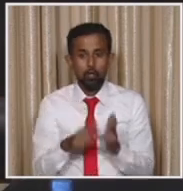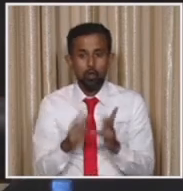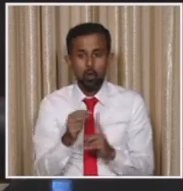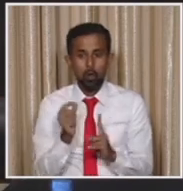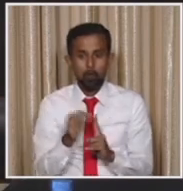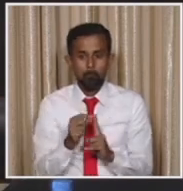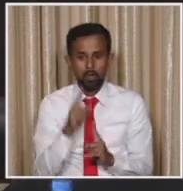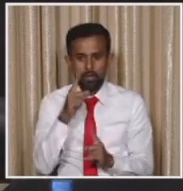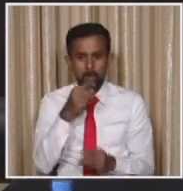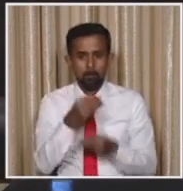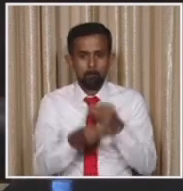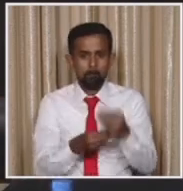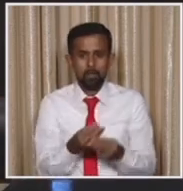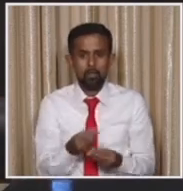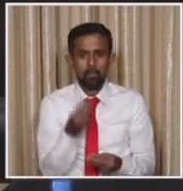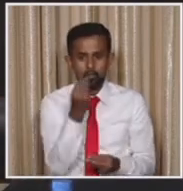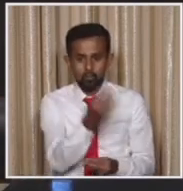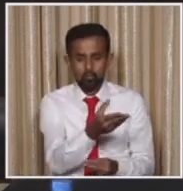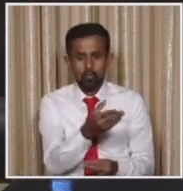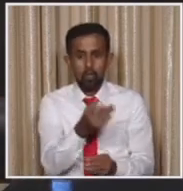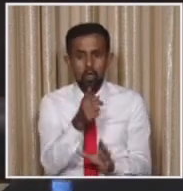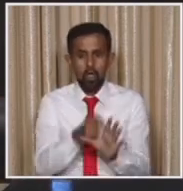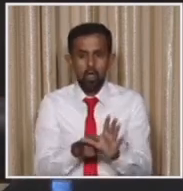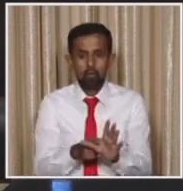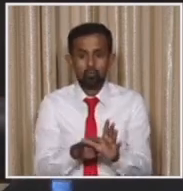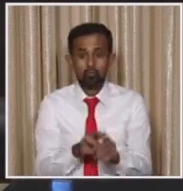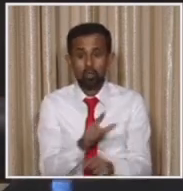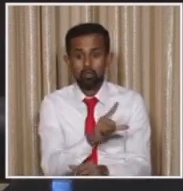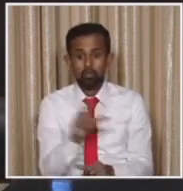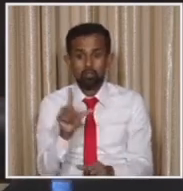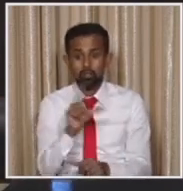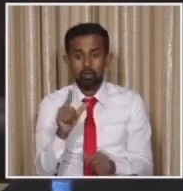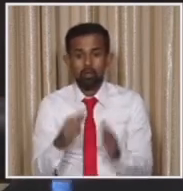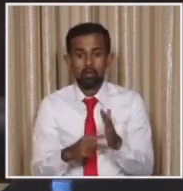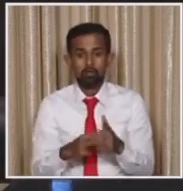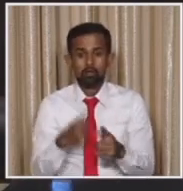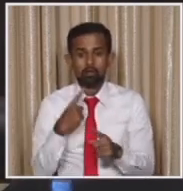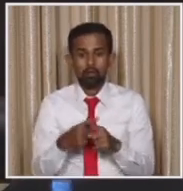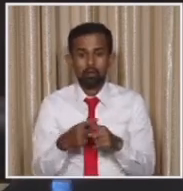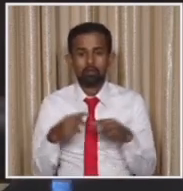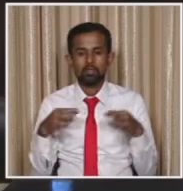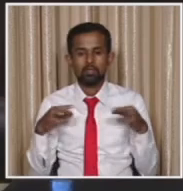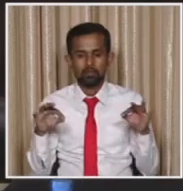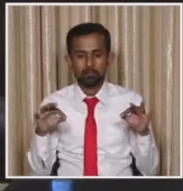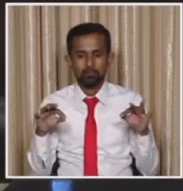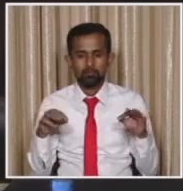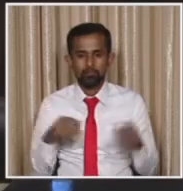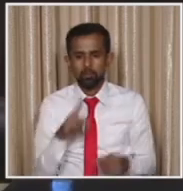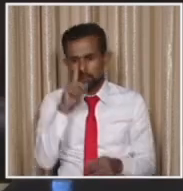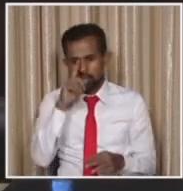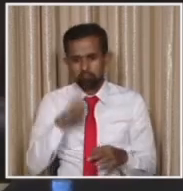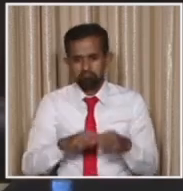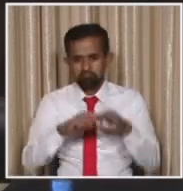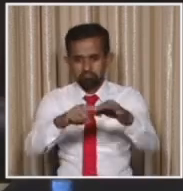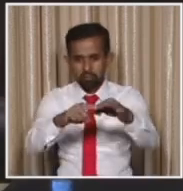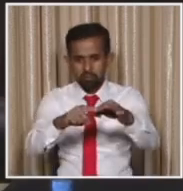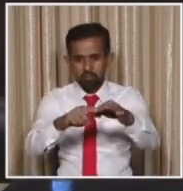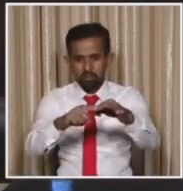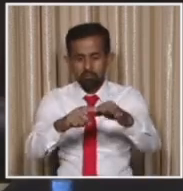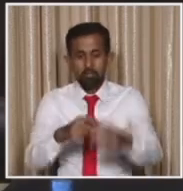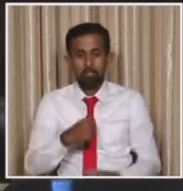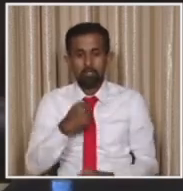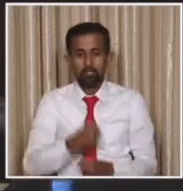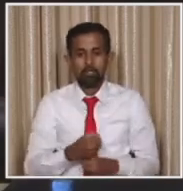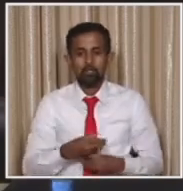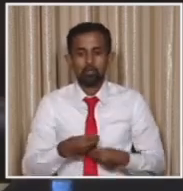එක ආයතනයකට දුන්නා අවුරුදු 17කට බදු විරාමයක්. මම එක ප්‍රශ්නයක් ඇහුවේ මේකෙන්